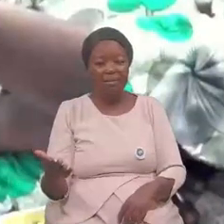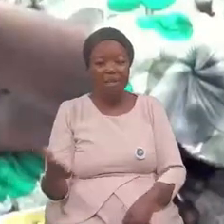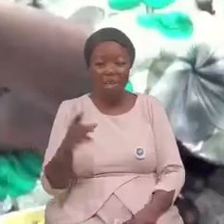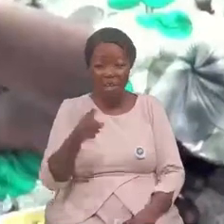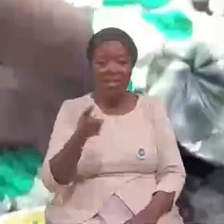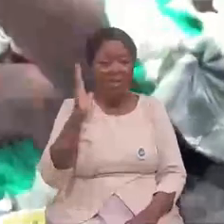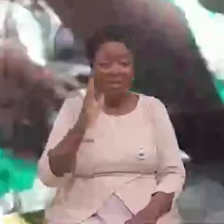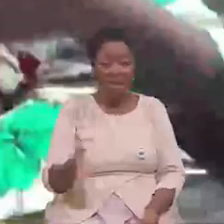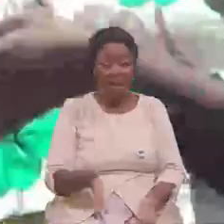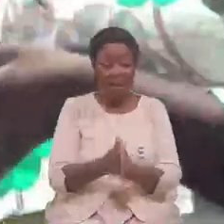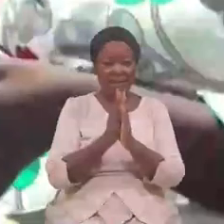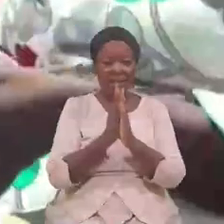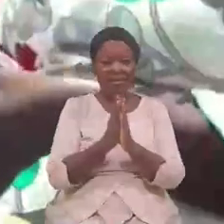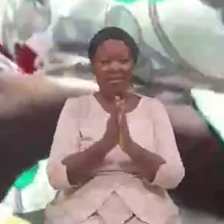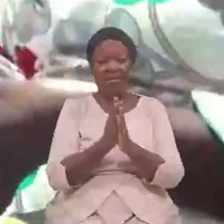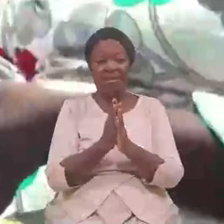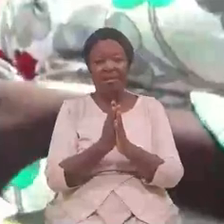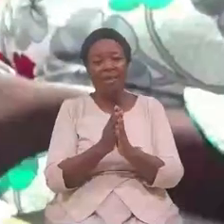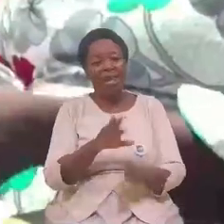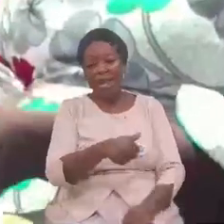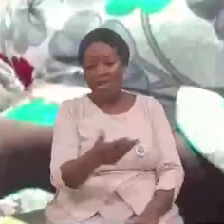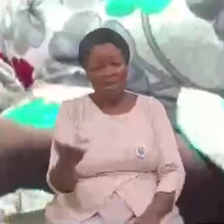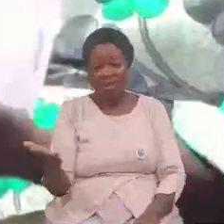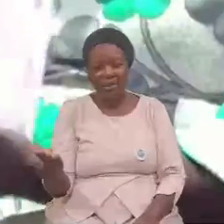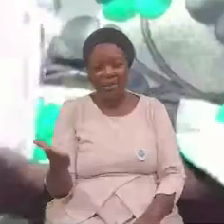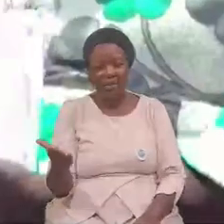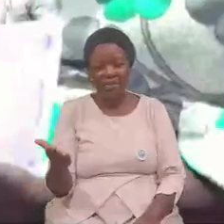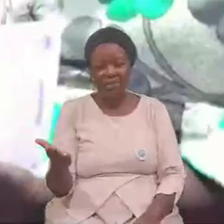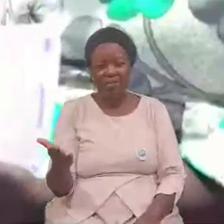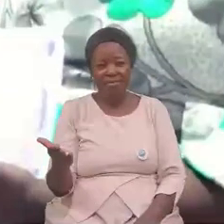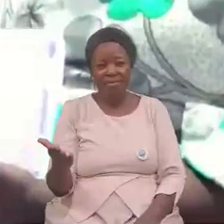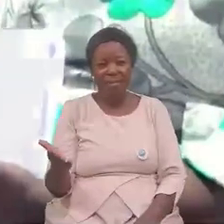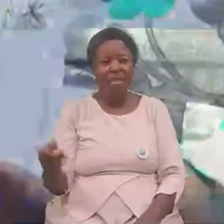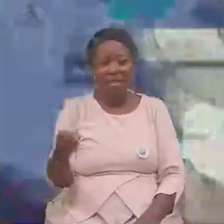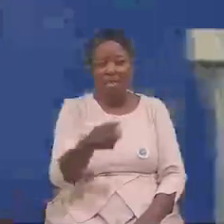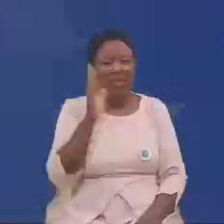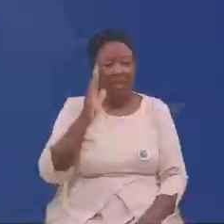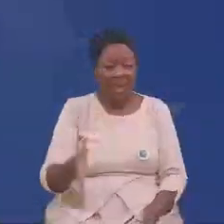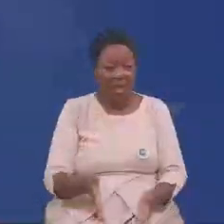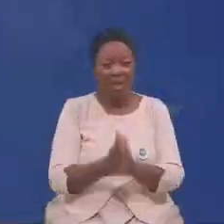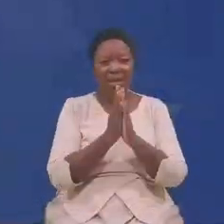vous demanderez, et tout ce que vous demanderez,